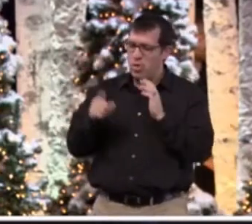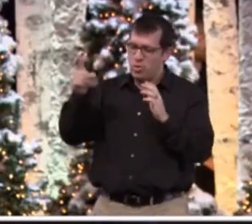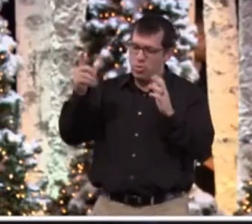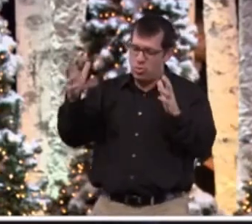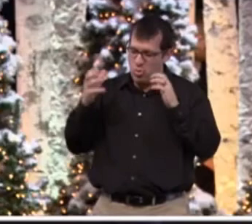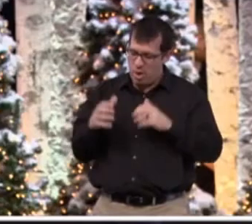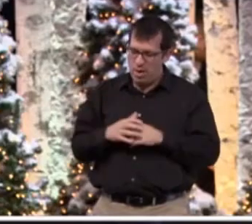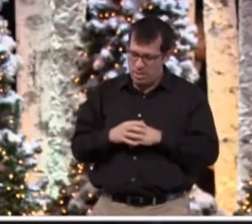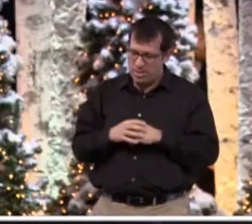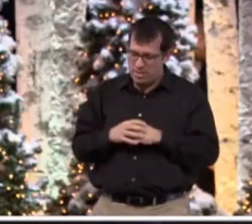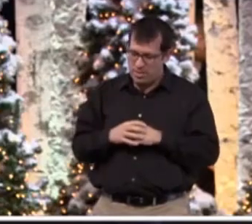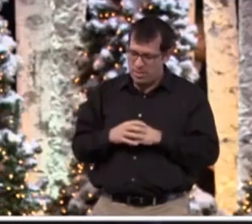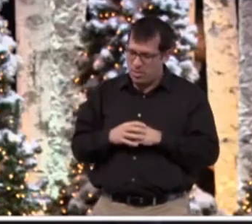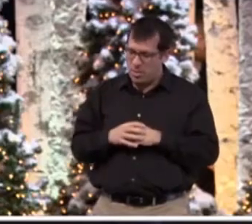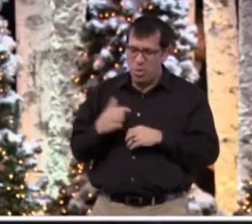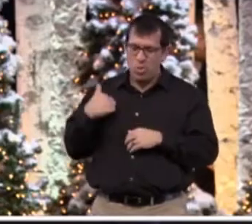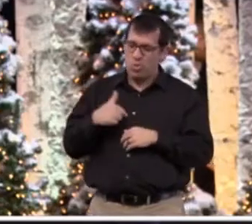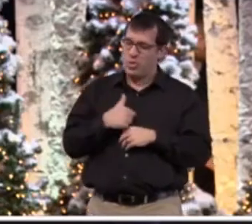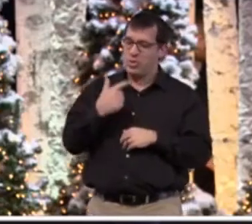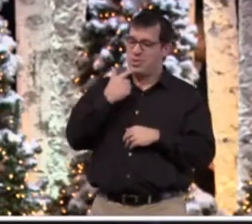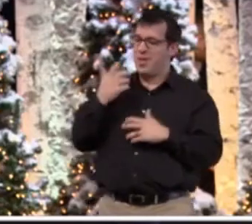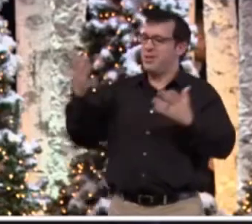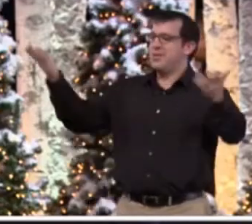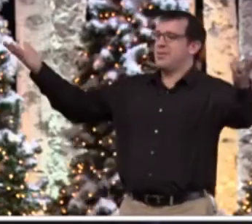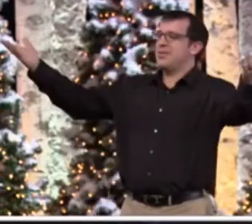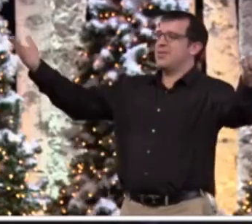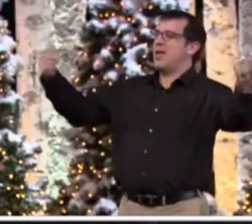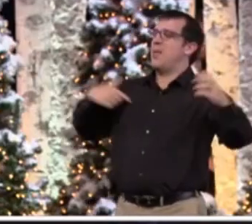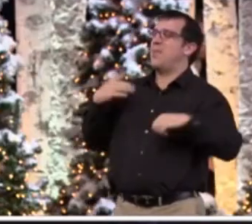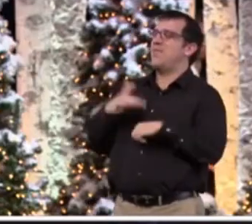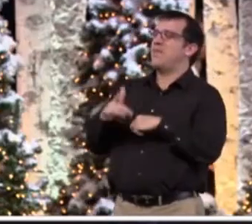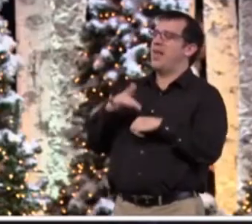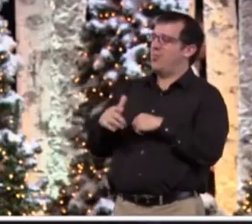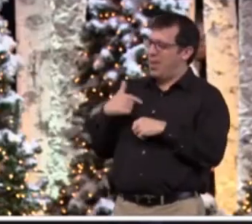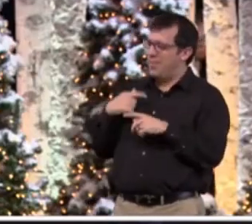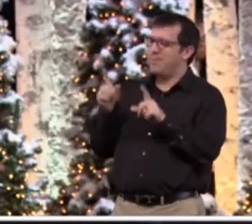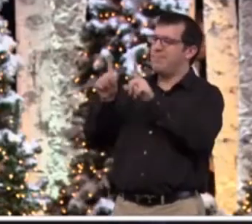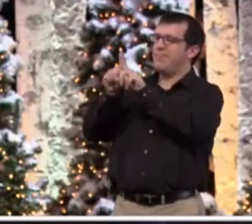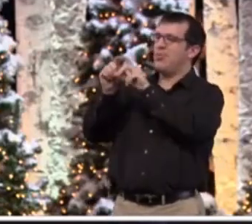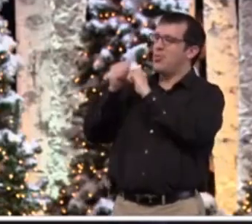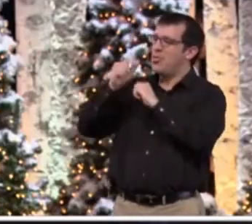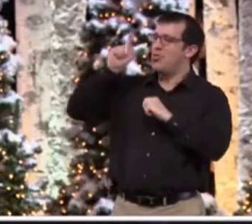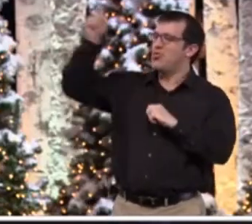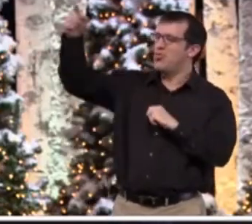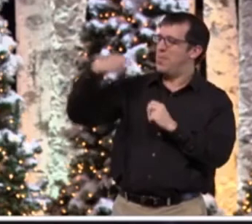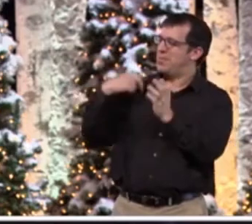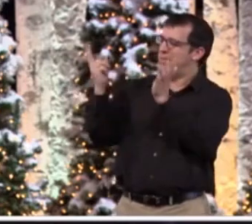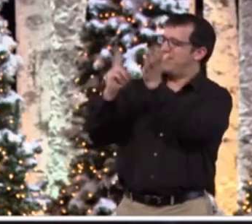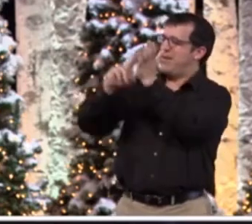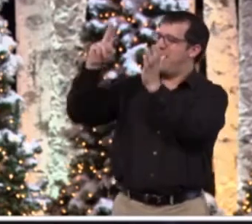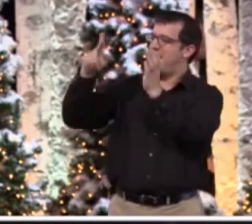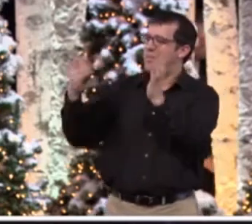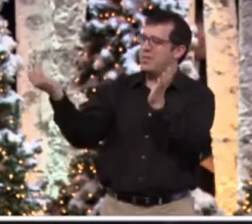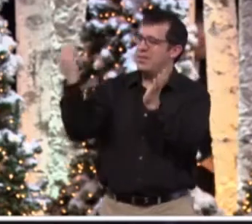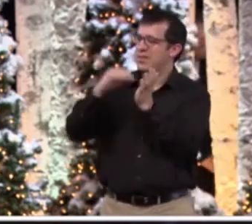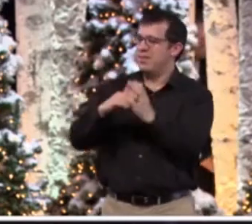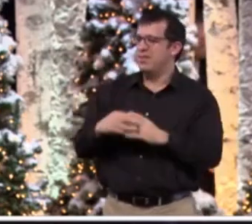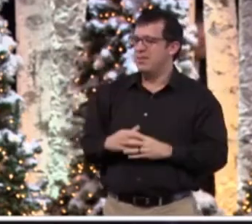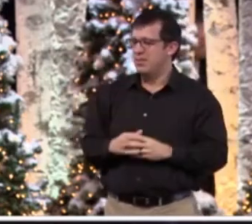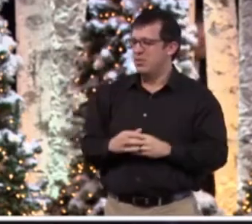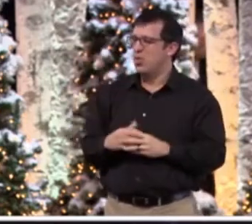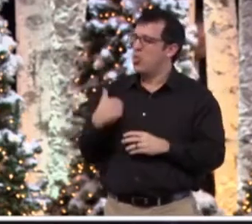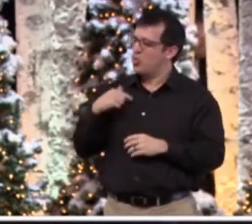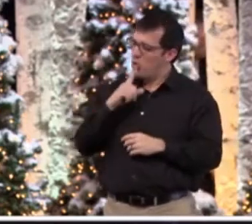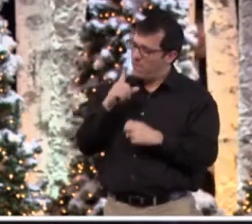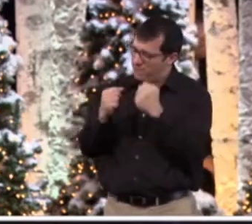होस्। हामी उपलब्ध छौँ भनेर हामी भन्छौँ। हामी तपाईँको पक्षमा छौँ। हामी फेरि एकपटक नवीकरण